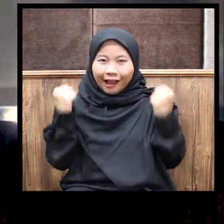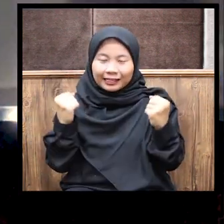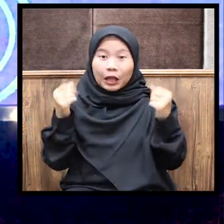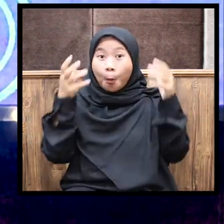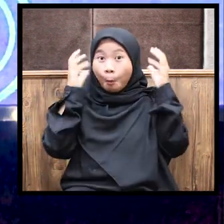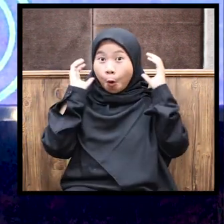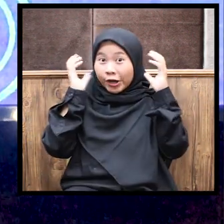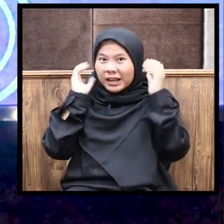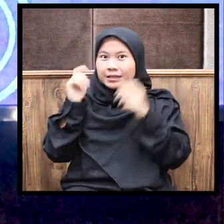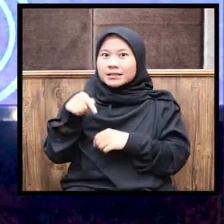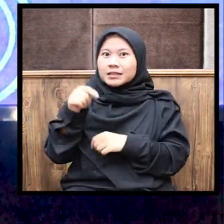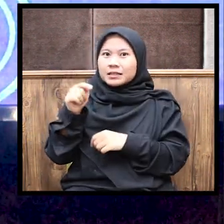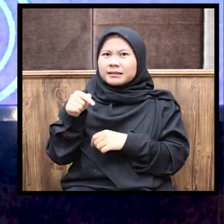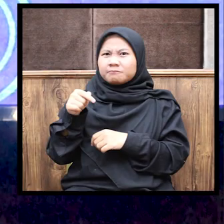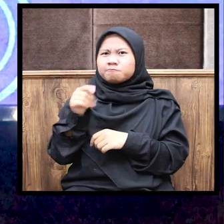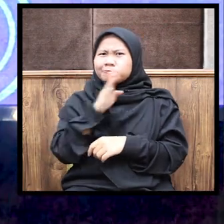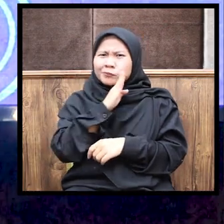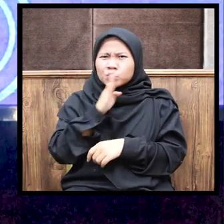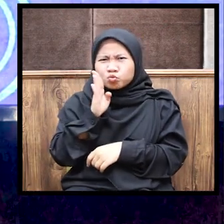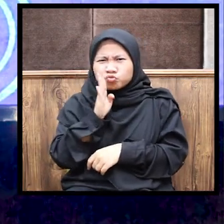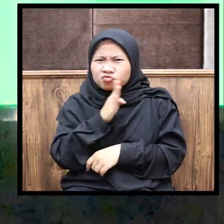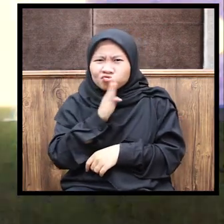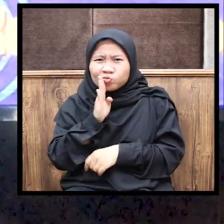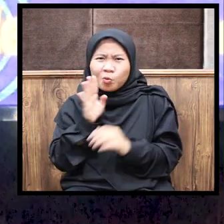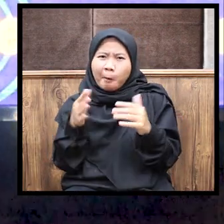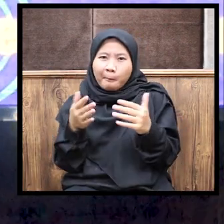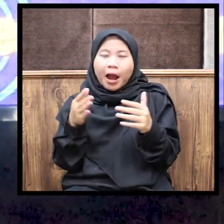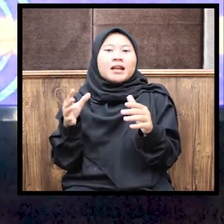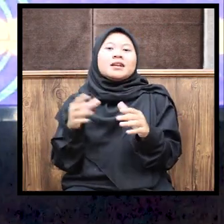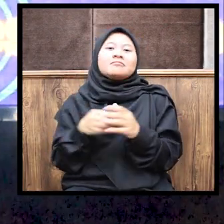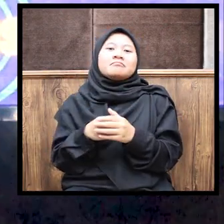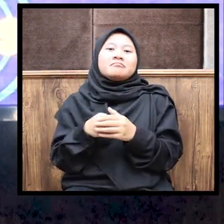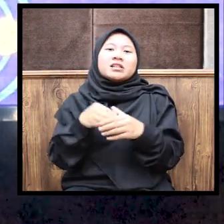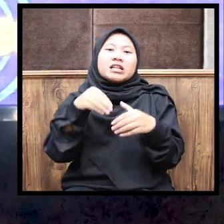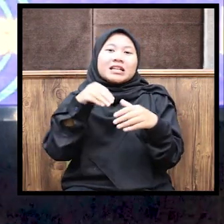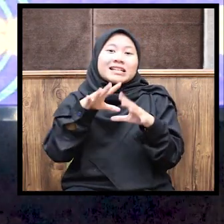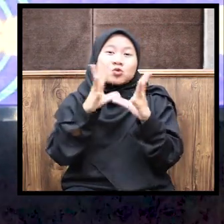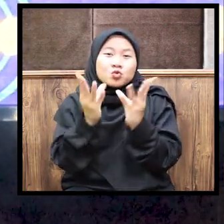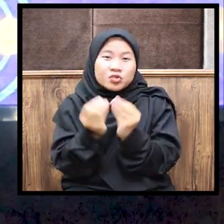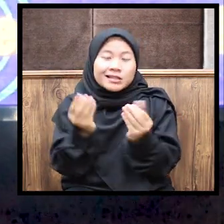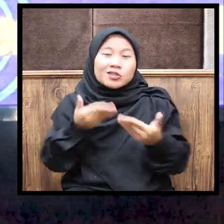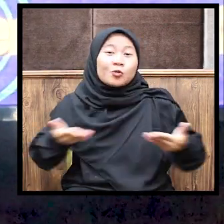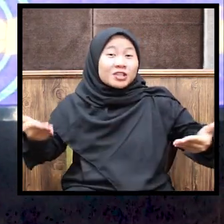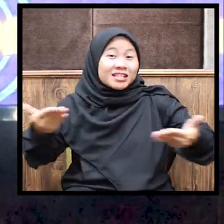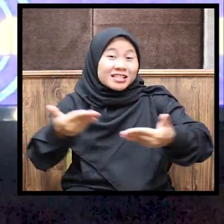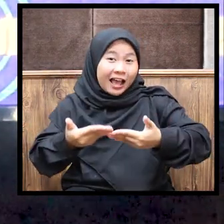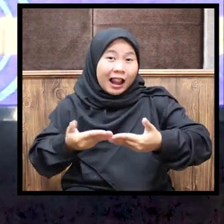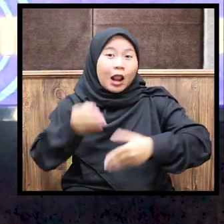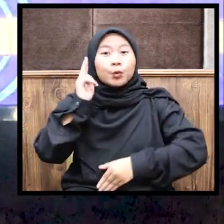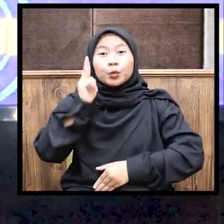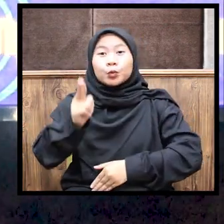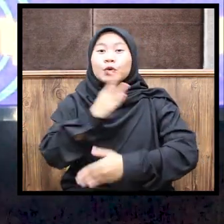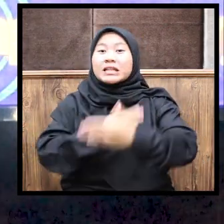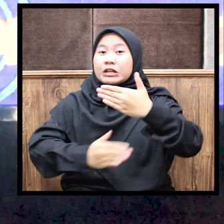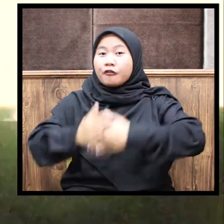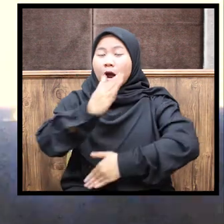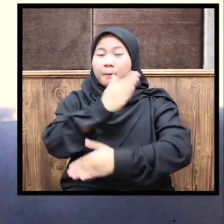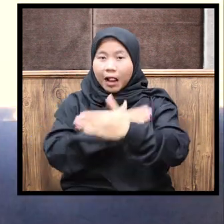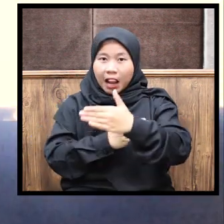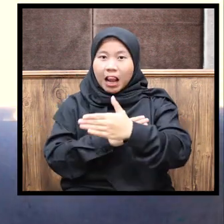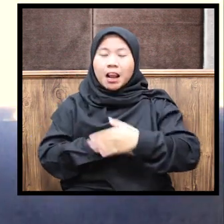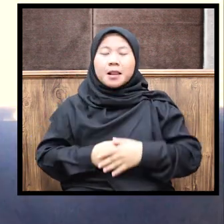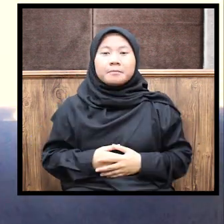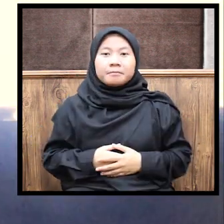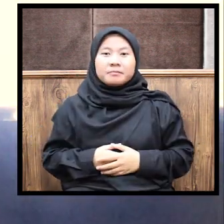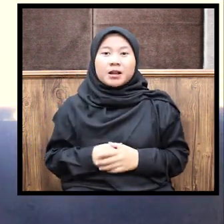ini banyak mengangkat tentang isu-isu bagi di faabel dan juga ee Bagaimana kemudian pemenuhan